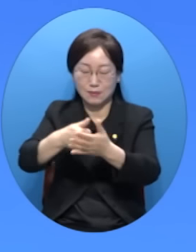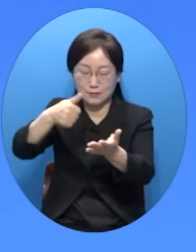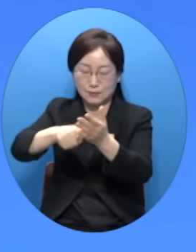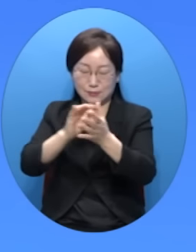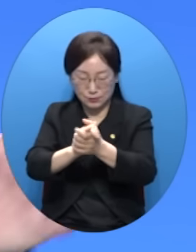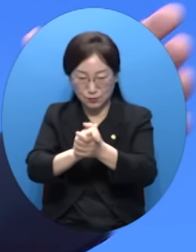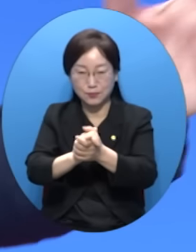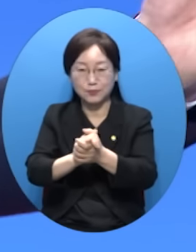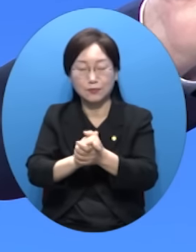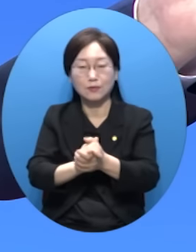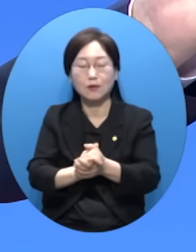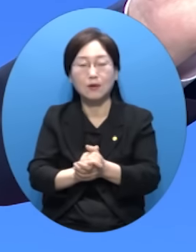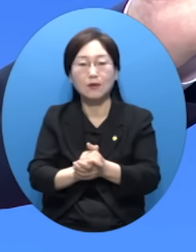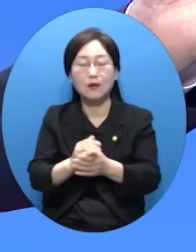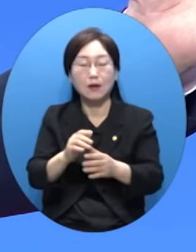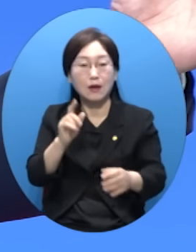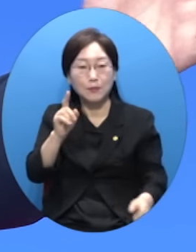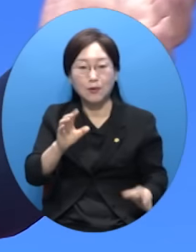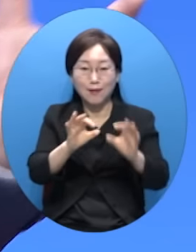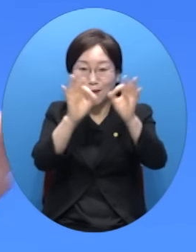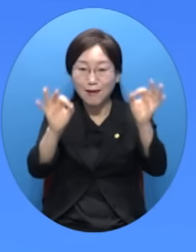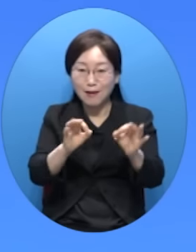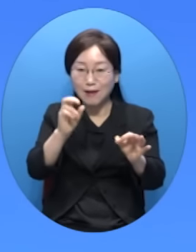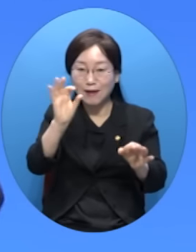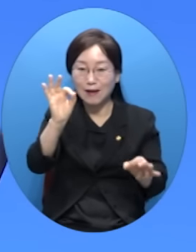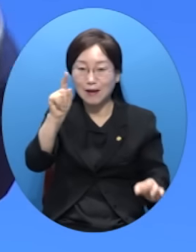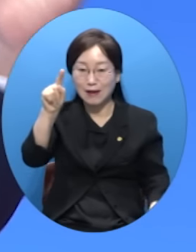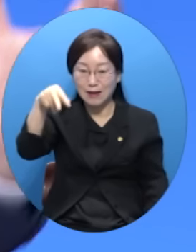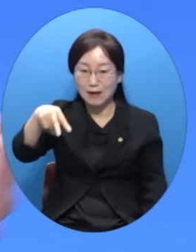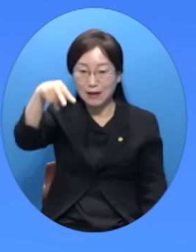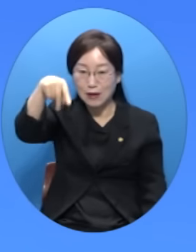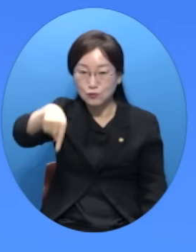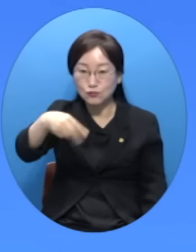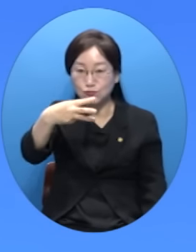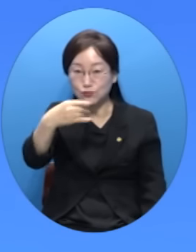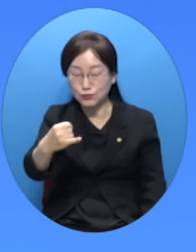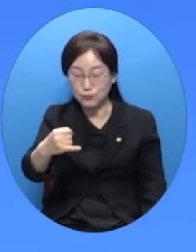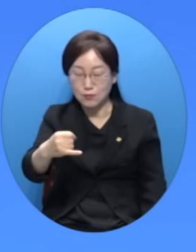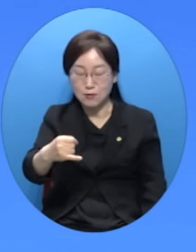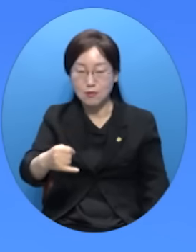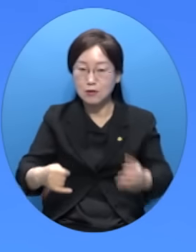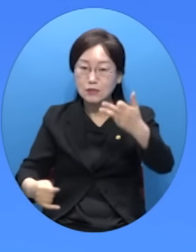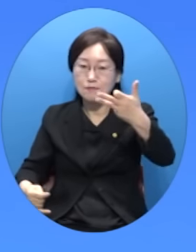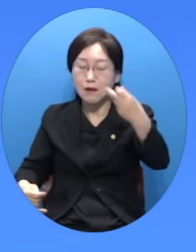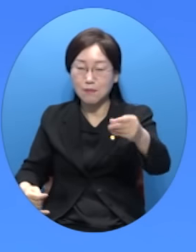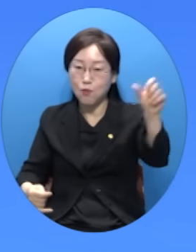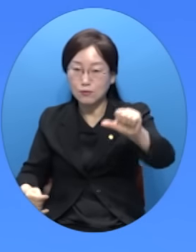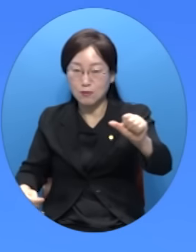한 번은 아수르 대군 18만 5천 명이 와서 성을 둘러쌌습니다.